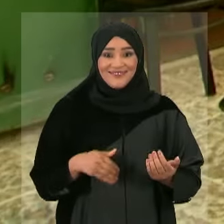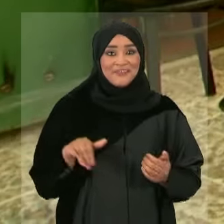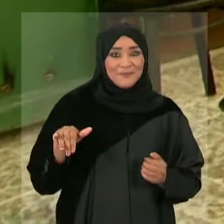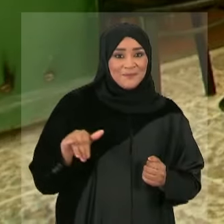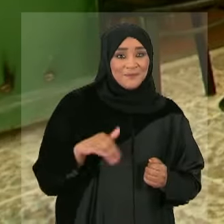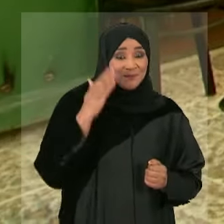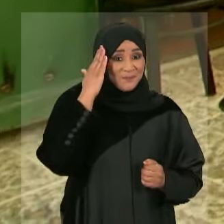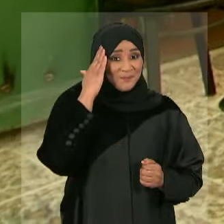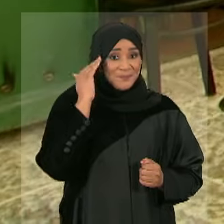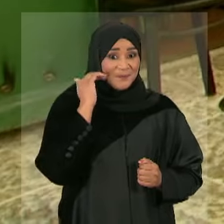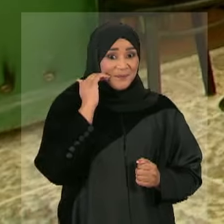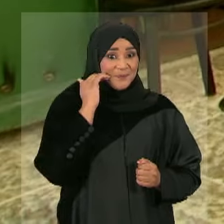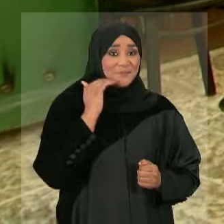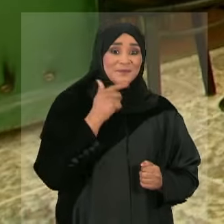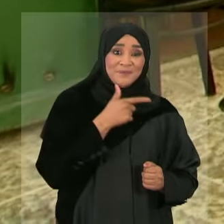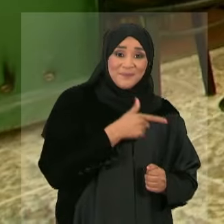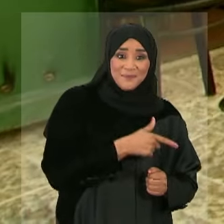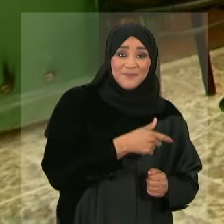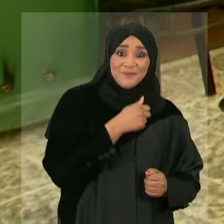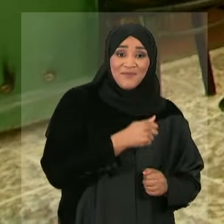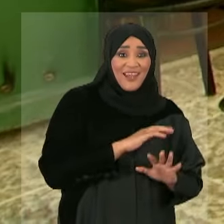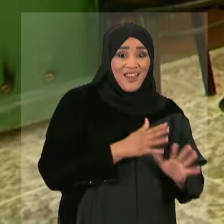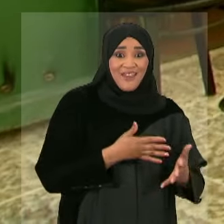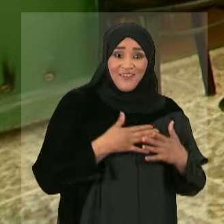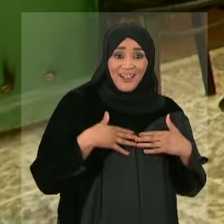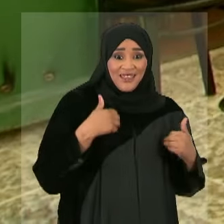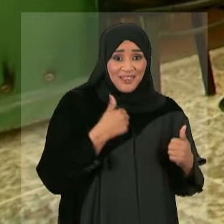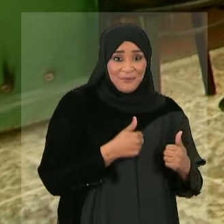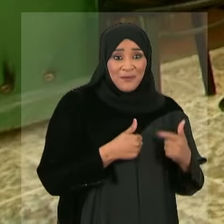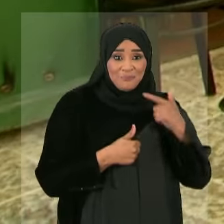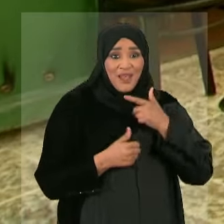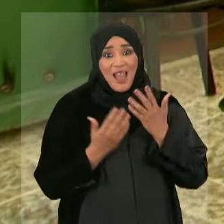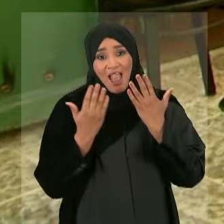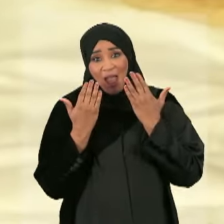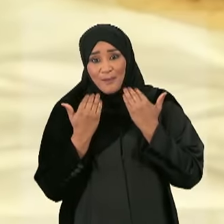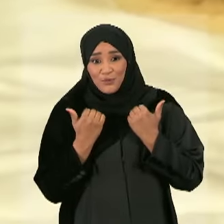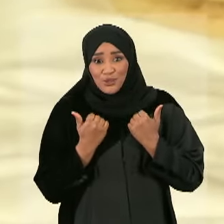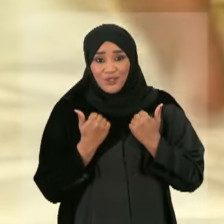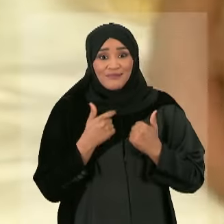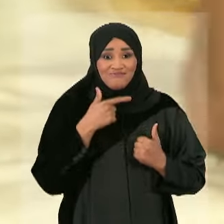مرحبا أبو أشرف، كيف حالك أبو أشرف؟ حط لي 2 كيلو قطايف.